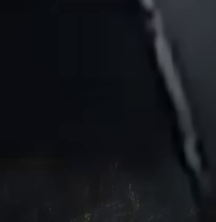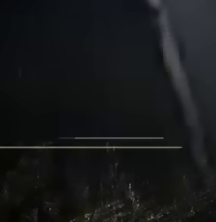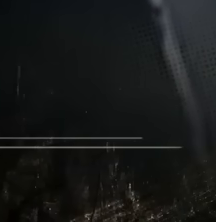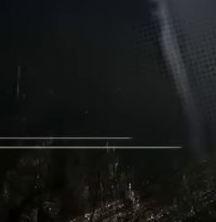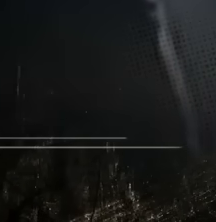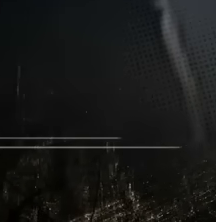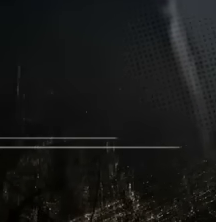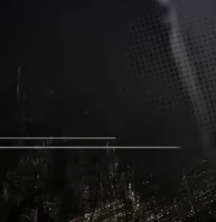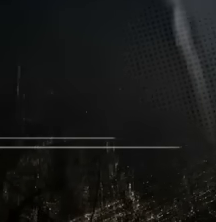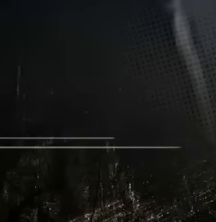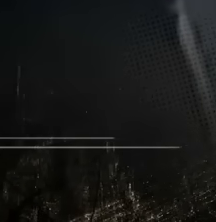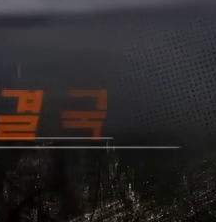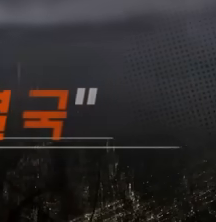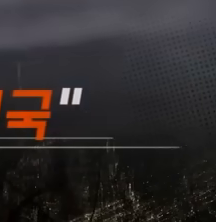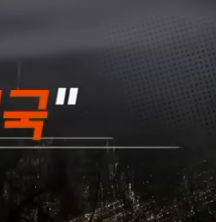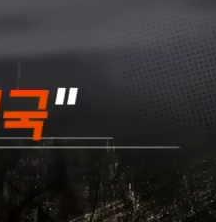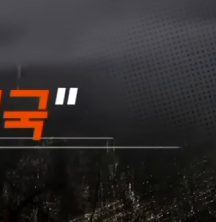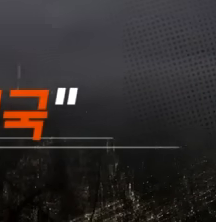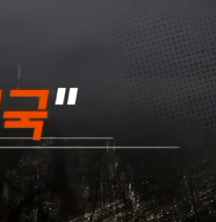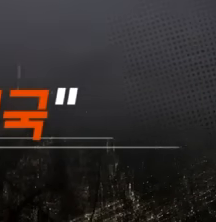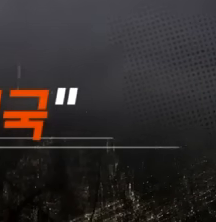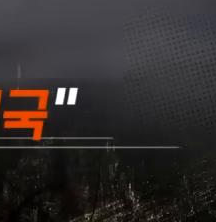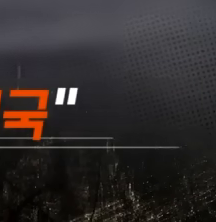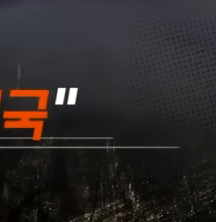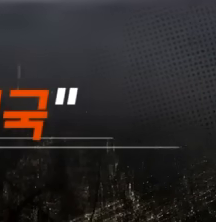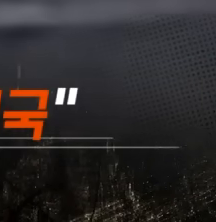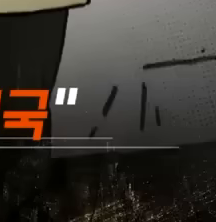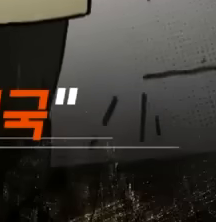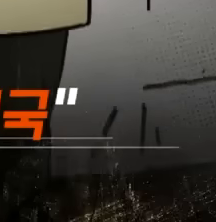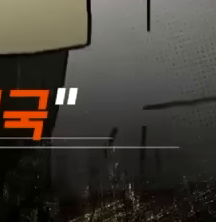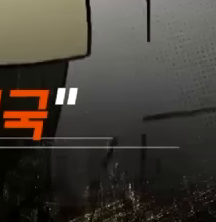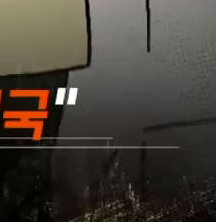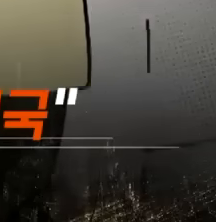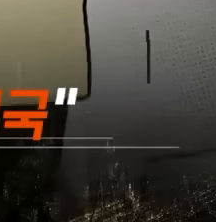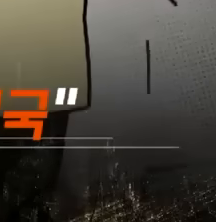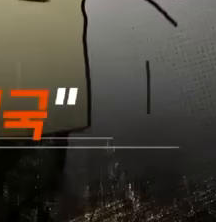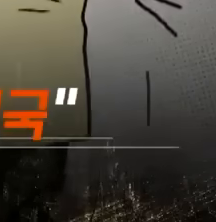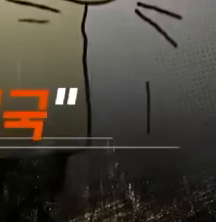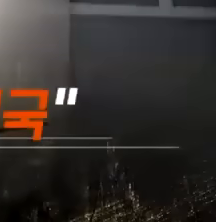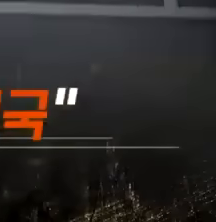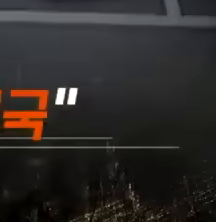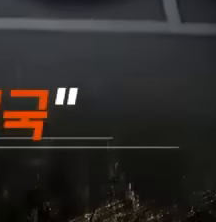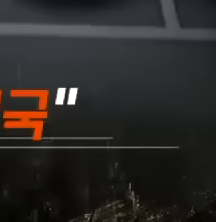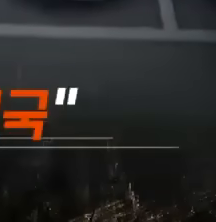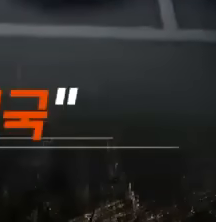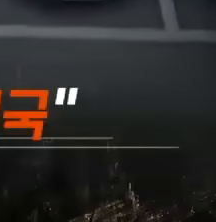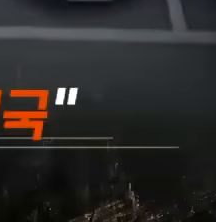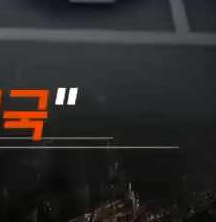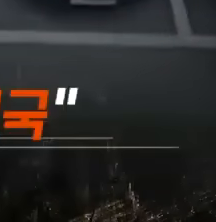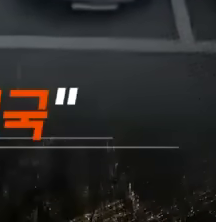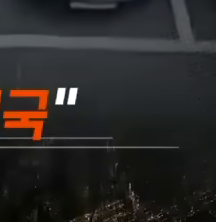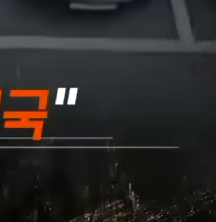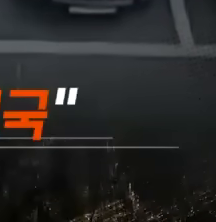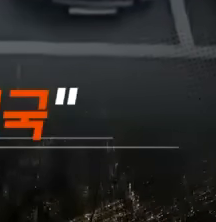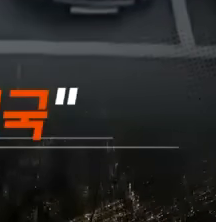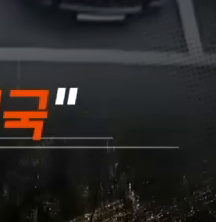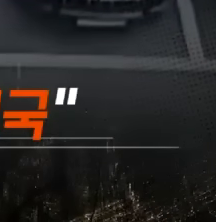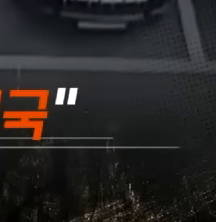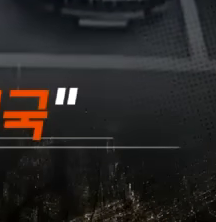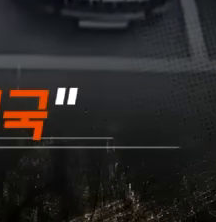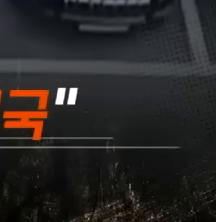붙잡혔습니다 부부 싸움 뒤 남편이 집 밖으로 나가자 김에 저지른 일이었습니다 사건의 내막을